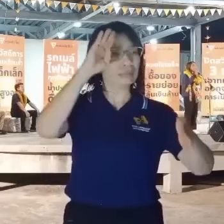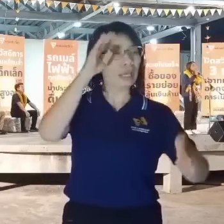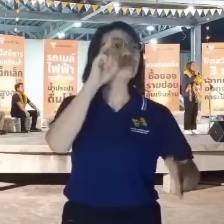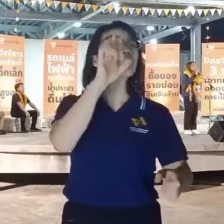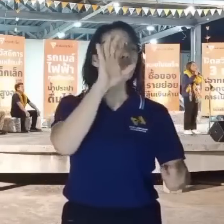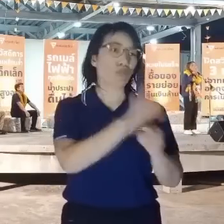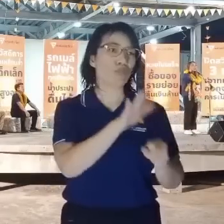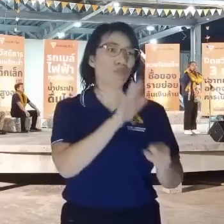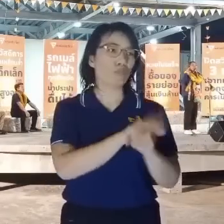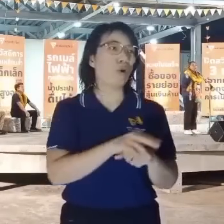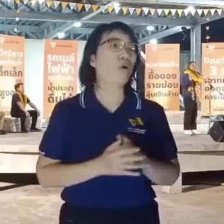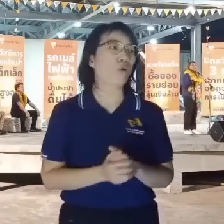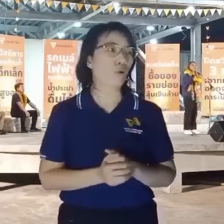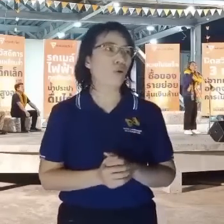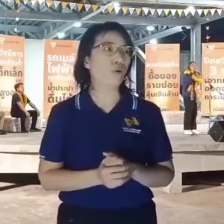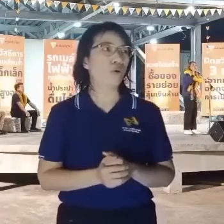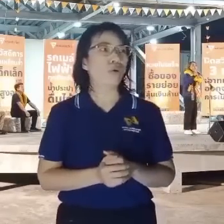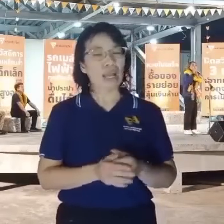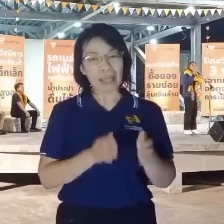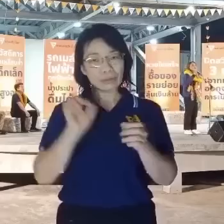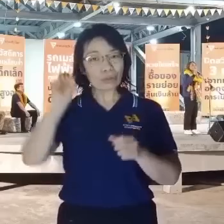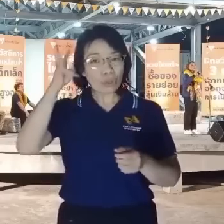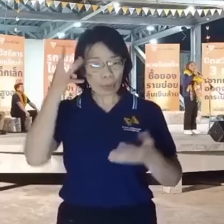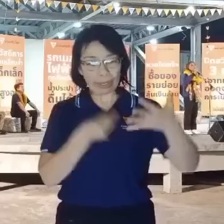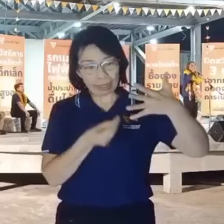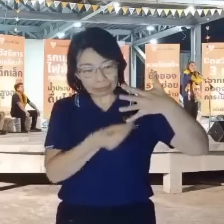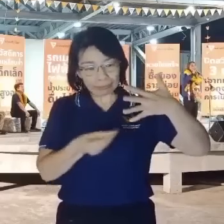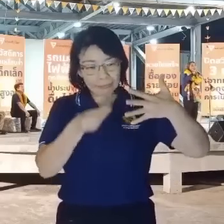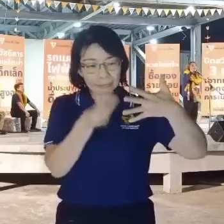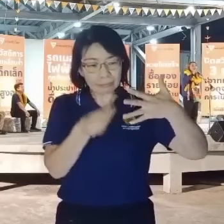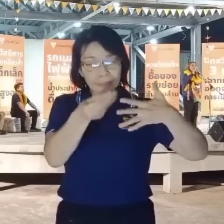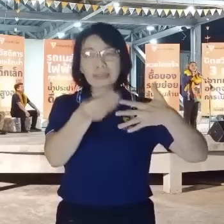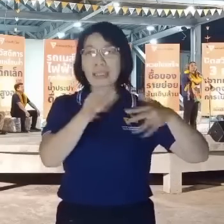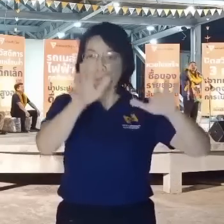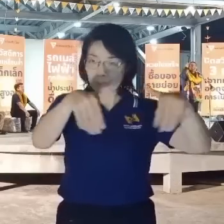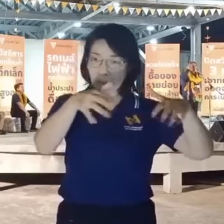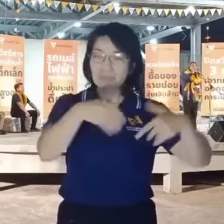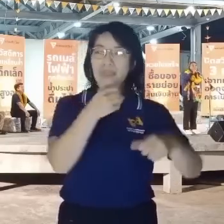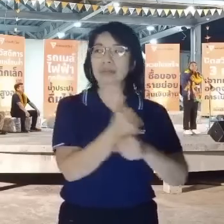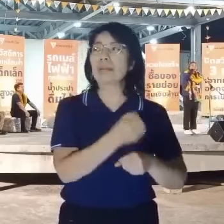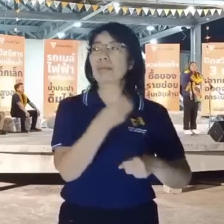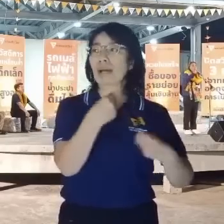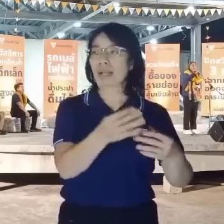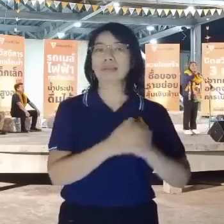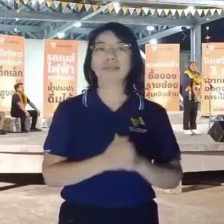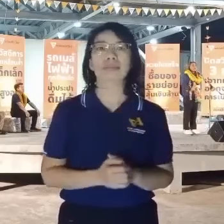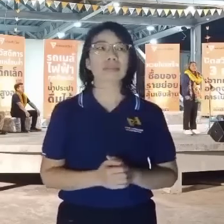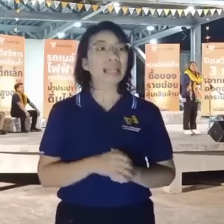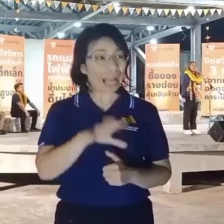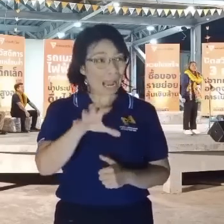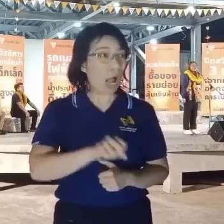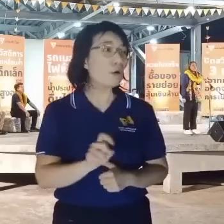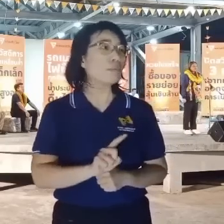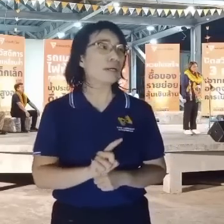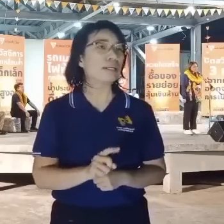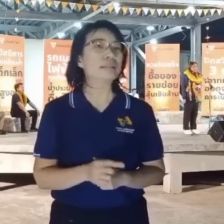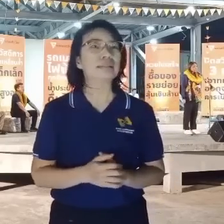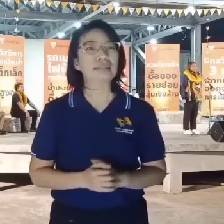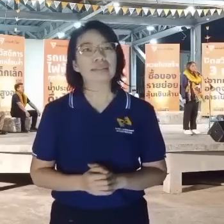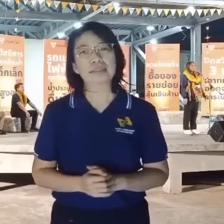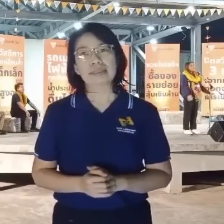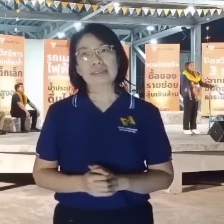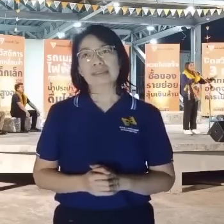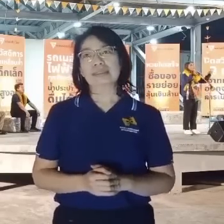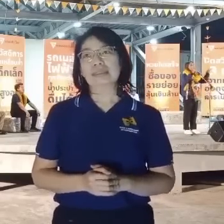ทหารชั้นผู้น้อยต้องเพิ่มขึ้นเพื่อดึงดูดให้คนอยากเป็นทหารเพิ่มขึ้นแบบนี้เอาไม่เอา